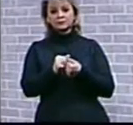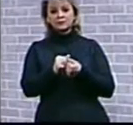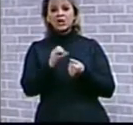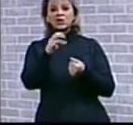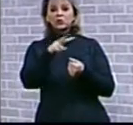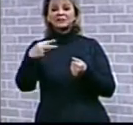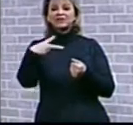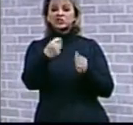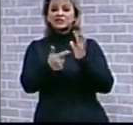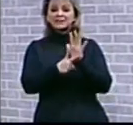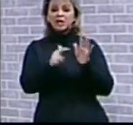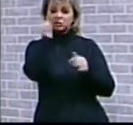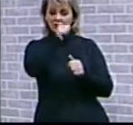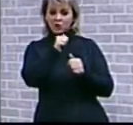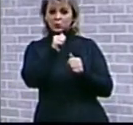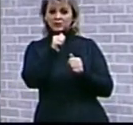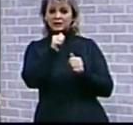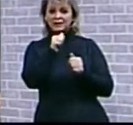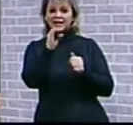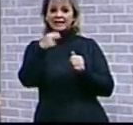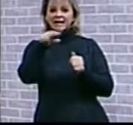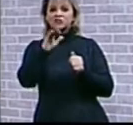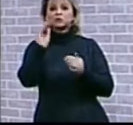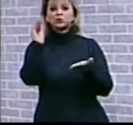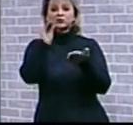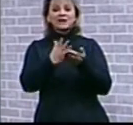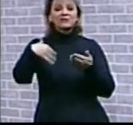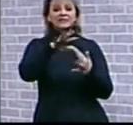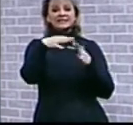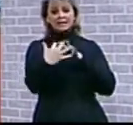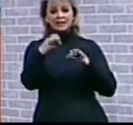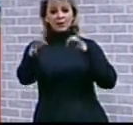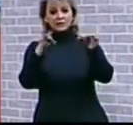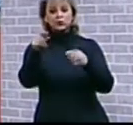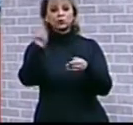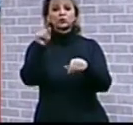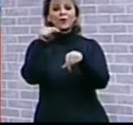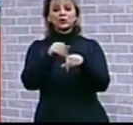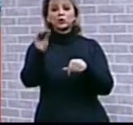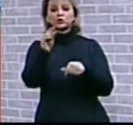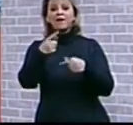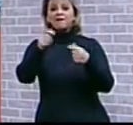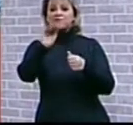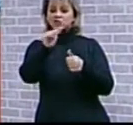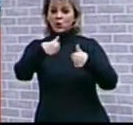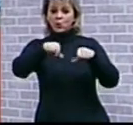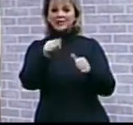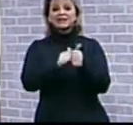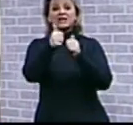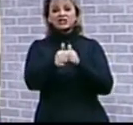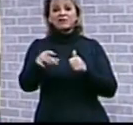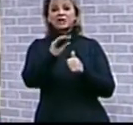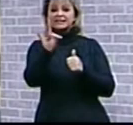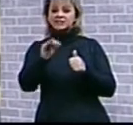Июля 2017 года ЕГАИС будет установлен во всех сельских поселениях. То, что касается Южного федерального округа, это лидирующий округ